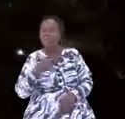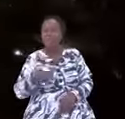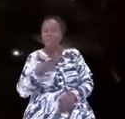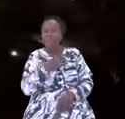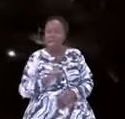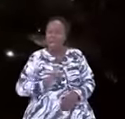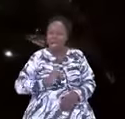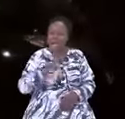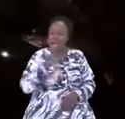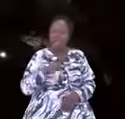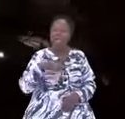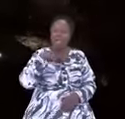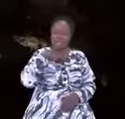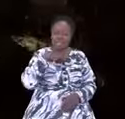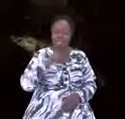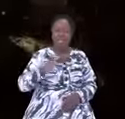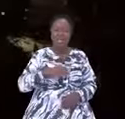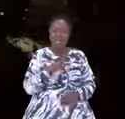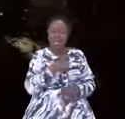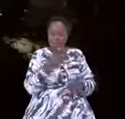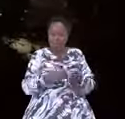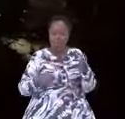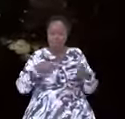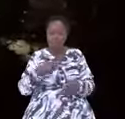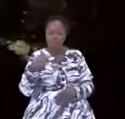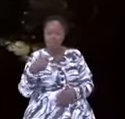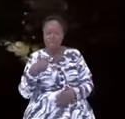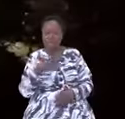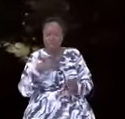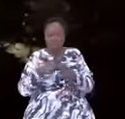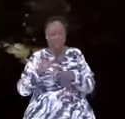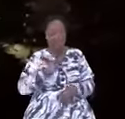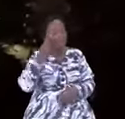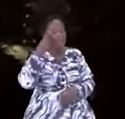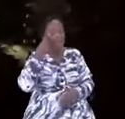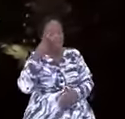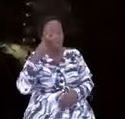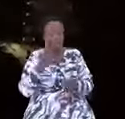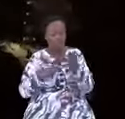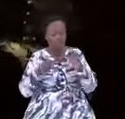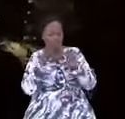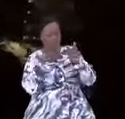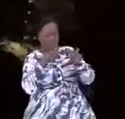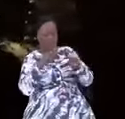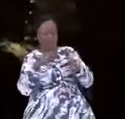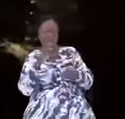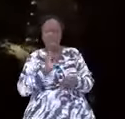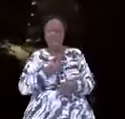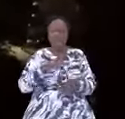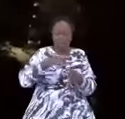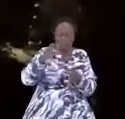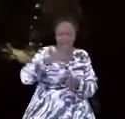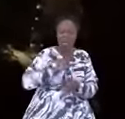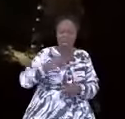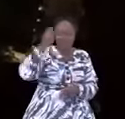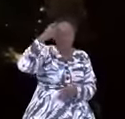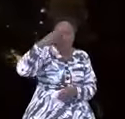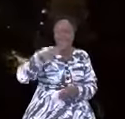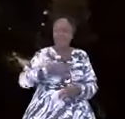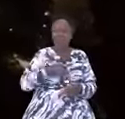ce que nous regardons notre esprit notre ce à quoi nous pensons